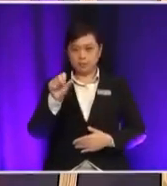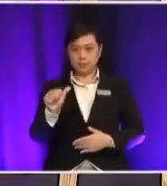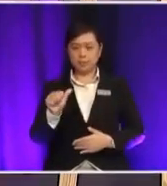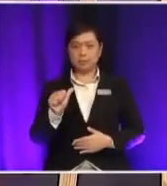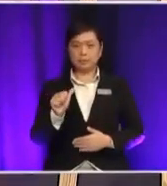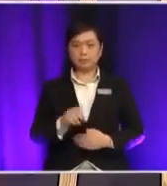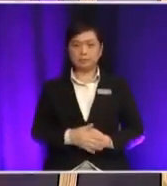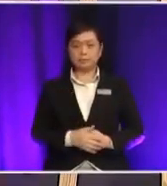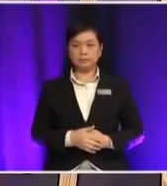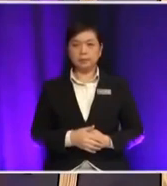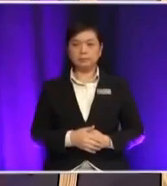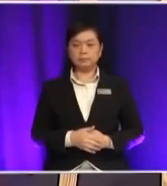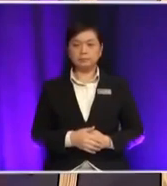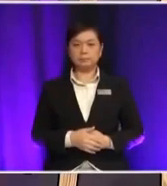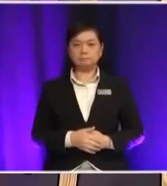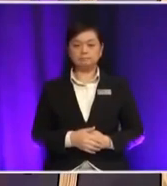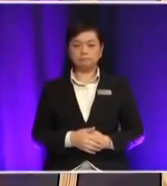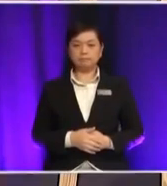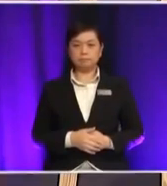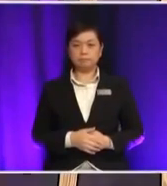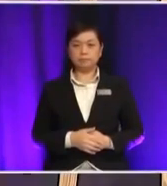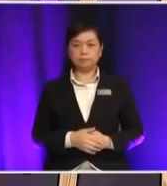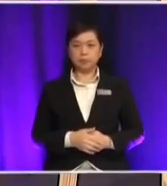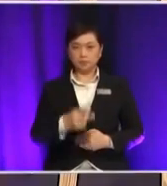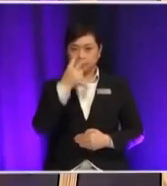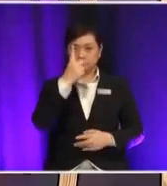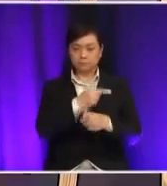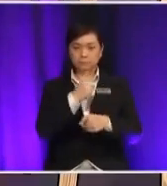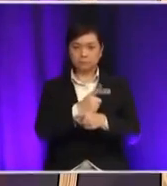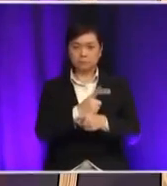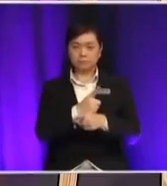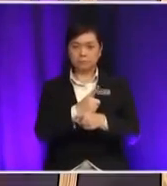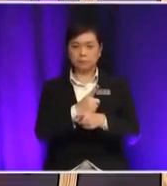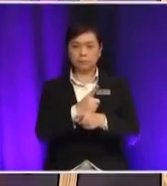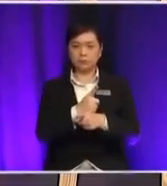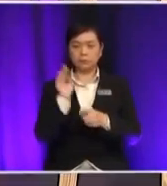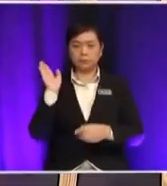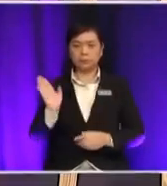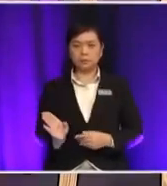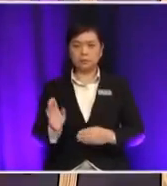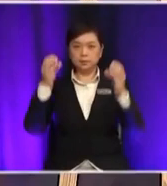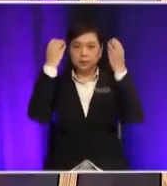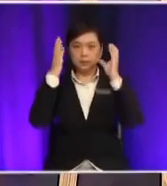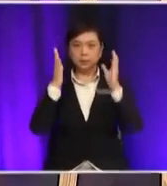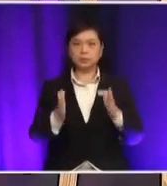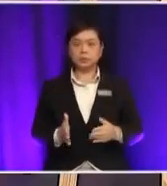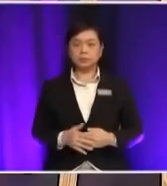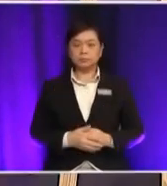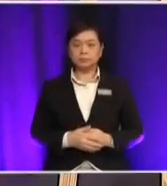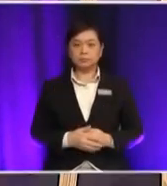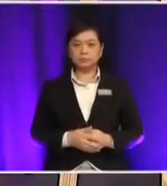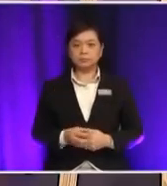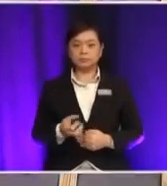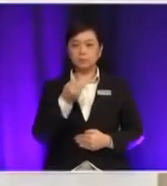adalah fasa yang terpenting murid-murid sekalian karena tengok betul-betul memberi metafase 1 dan